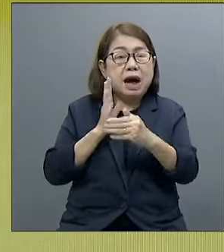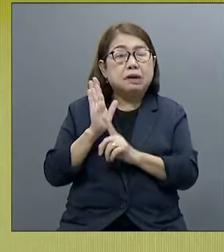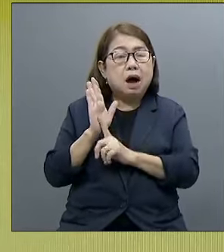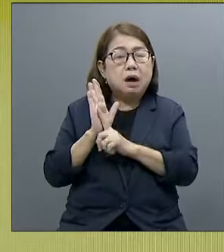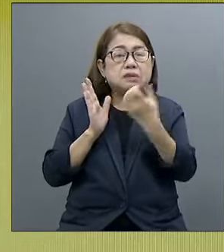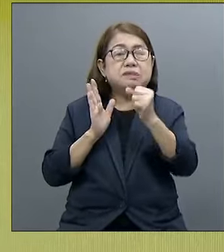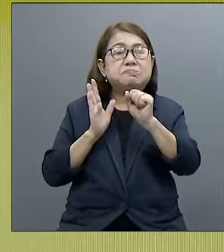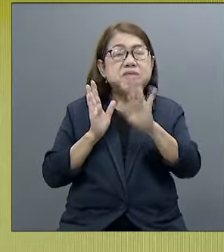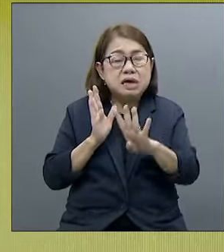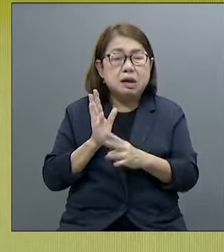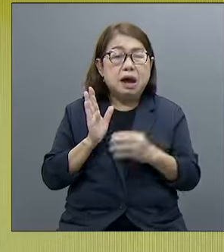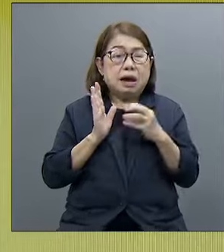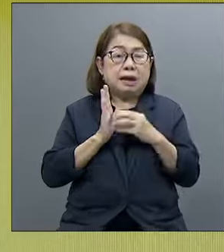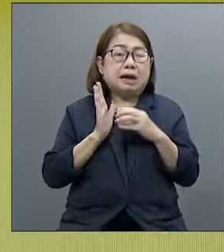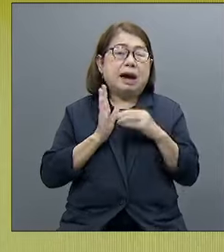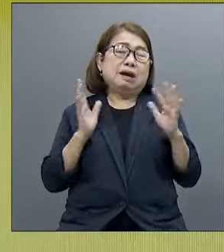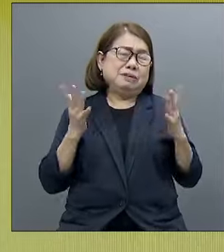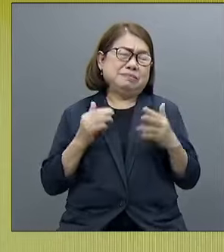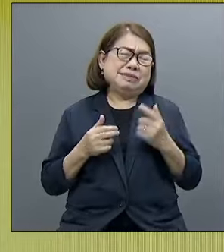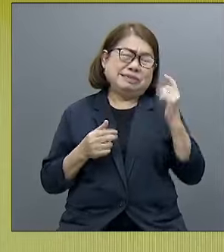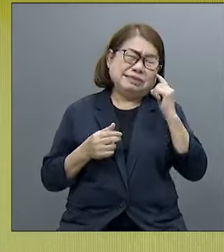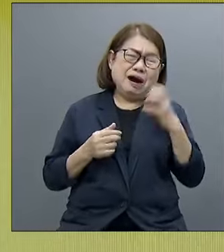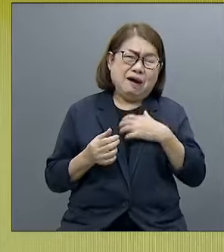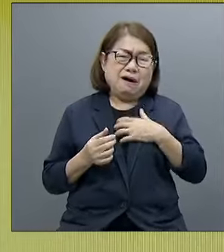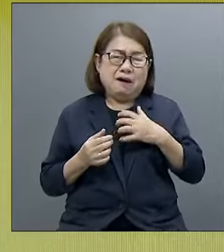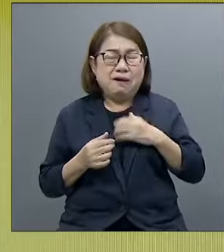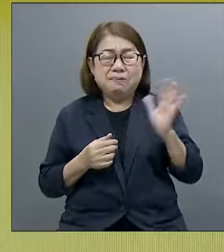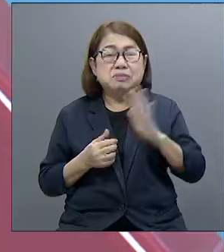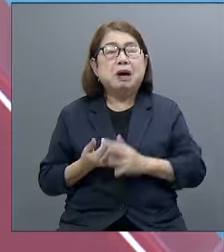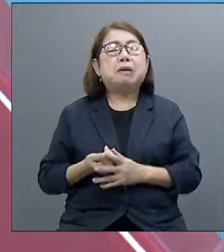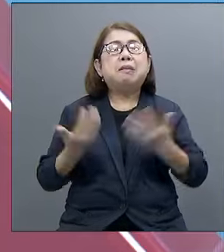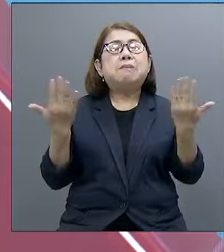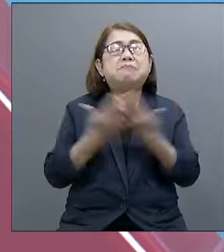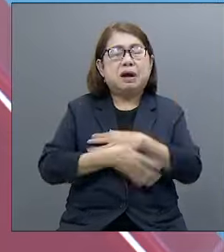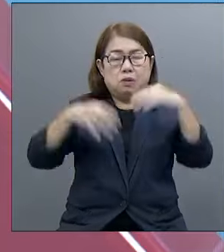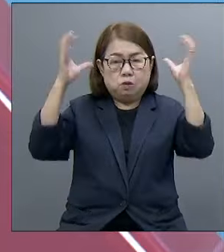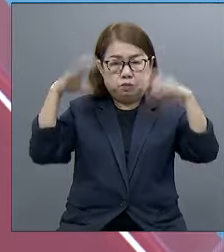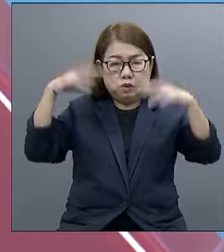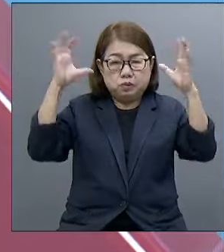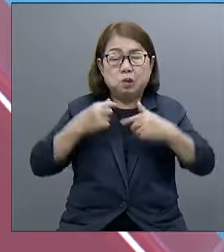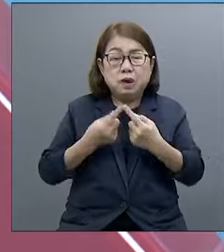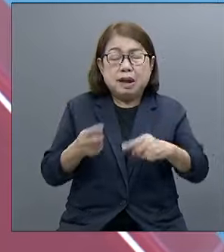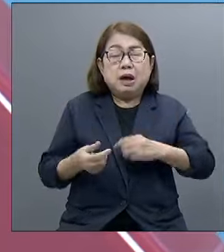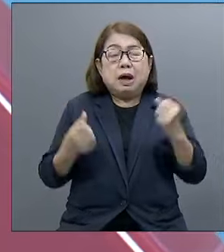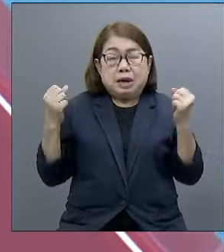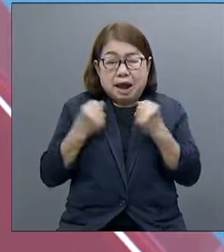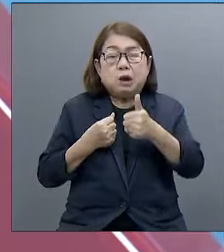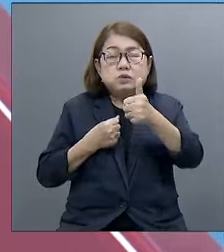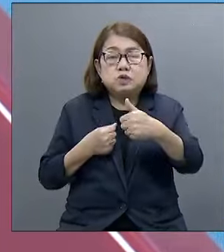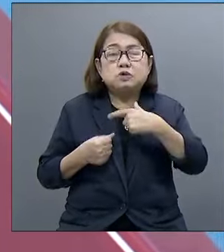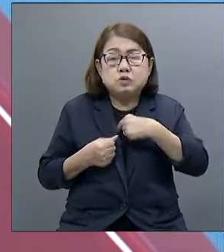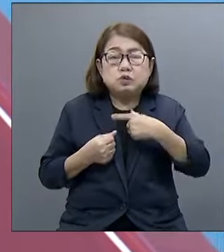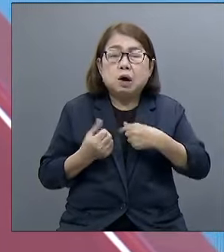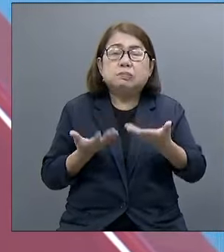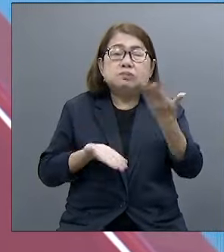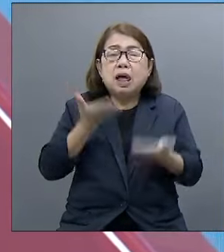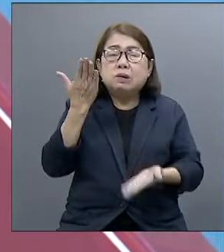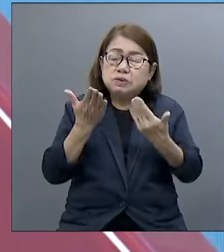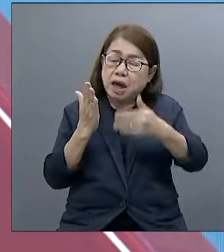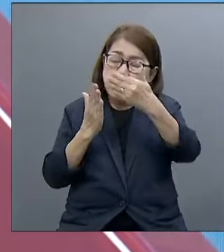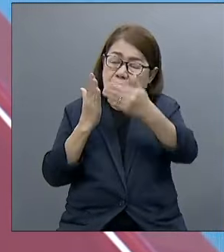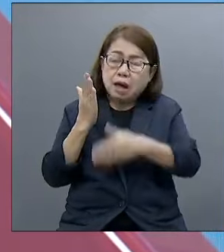าส่วนภาคกลางไม่มีหนาวนะคะไม่ต้องหวังไว้ คือ ฝนจะตกแทน เอาจริงๆคือถ้าให้หนาวก็ไม่เป็นไรหรอกหนาวไปพื้นที่อื่นก็ยังขอให้มันอากาศมี